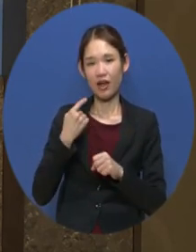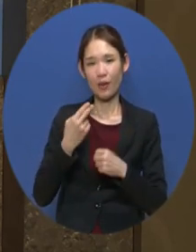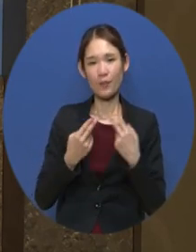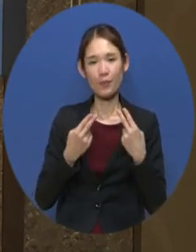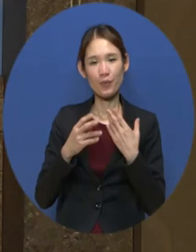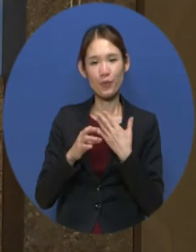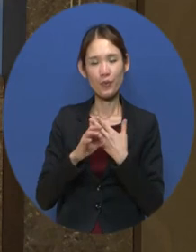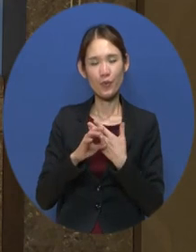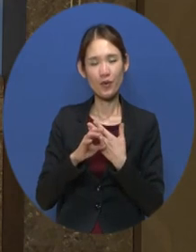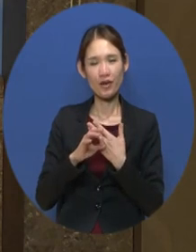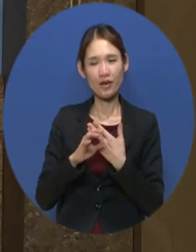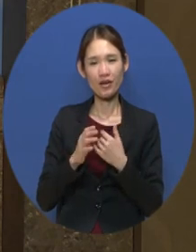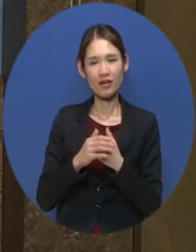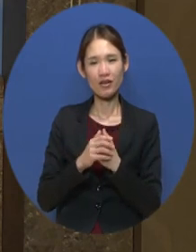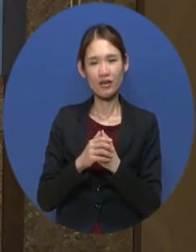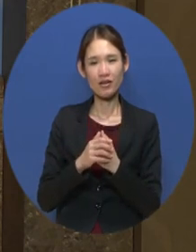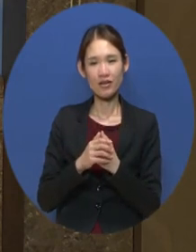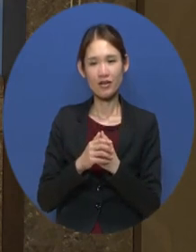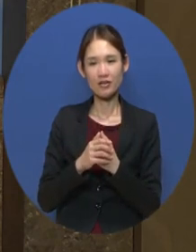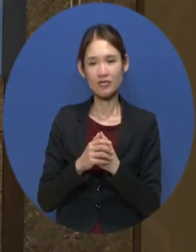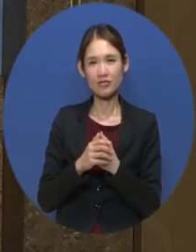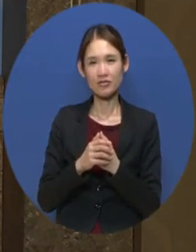날씨가 많이 뭐